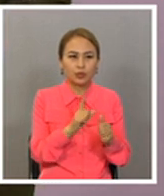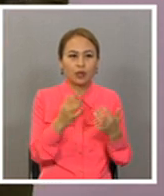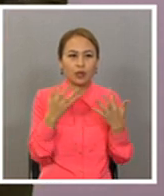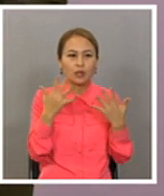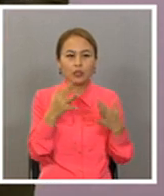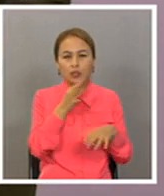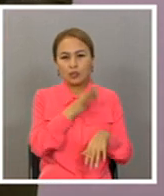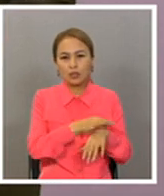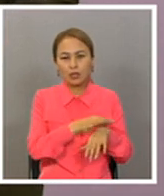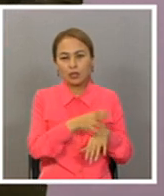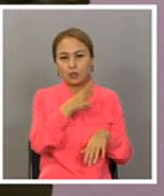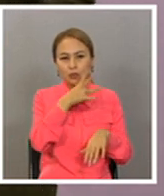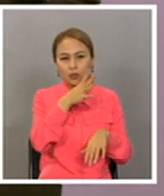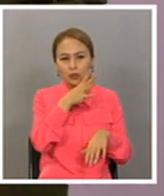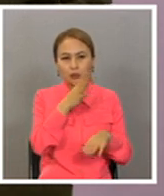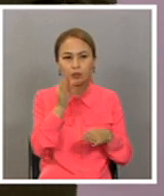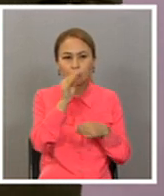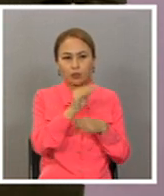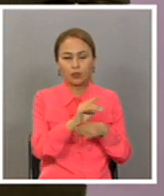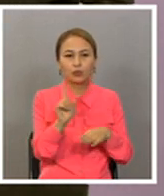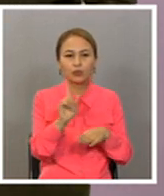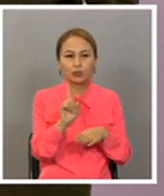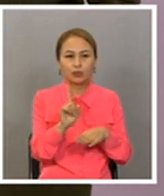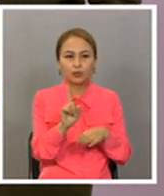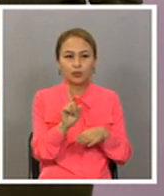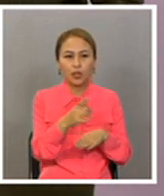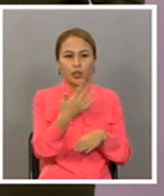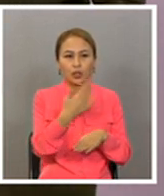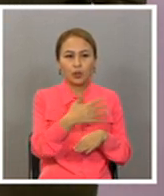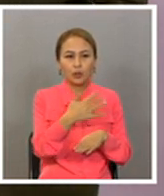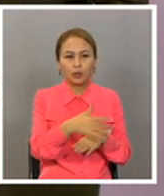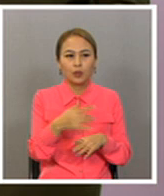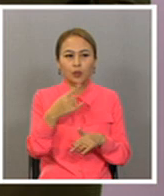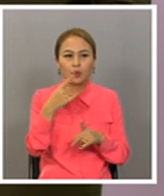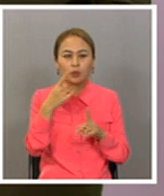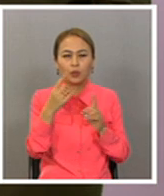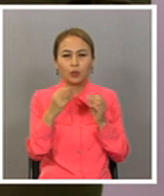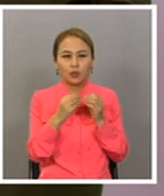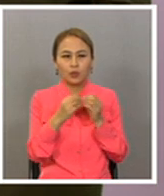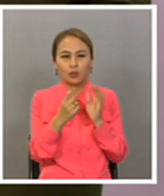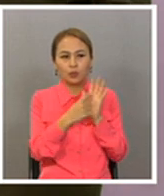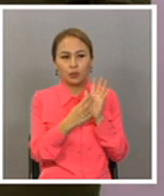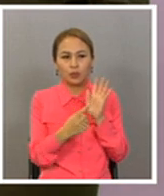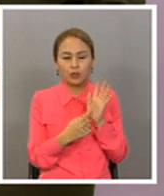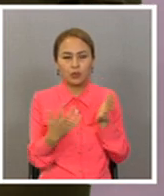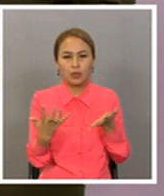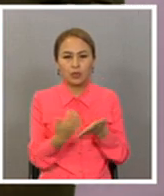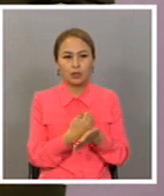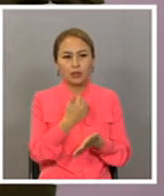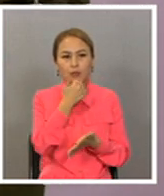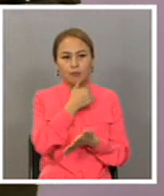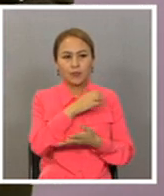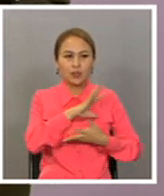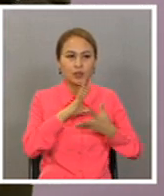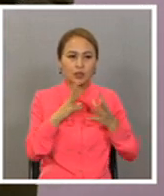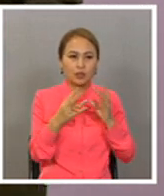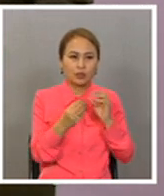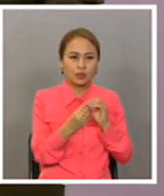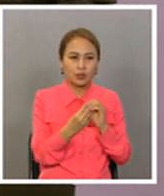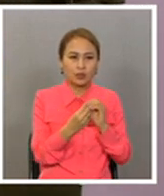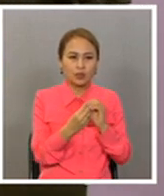сағат жұмсаған? Ол үшін 50 мен 10-ның бөлінісін анықтап алдық. Нәтижесінде